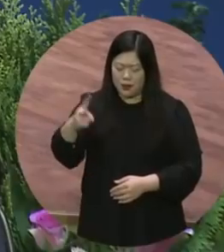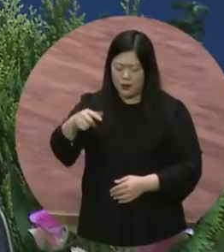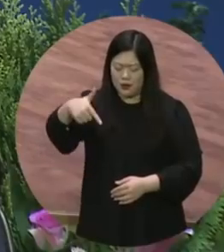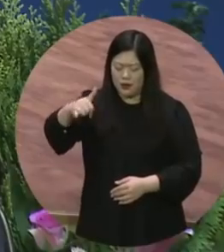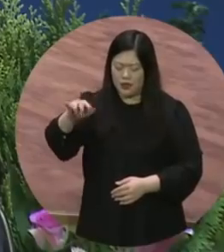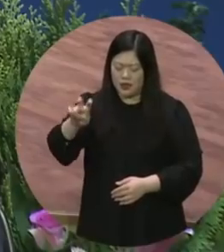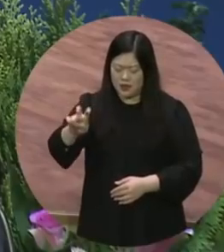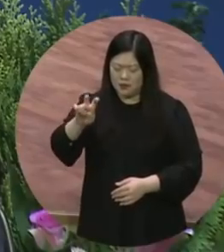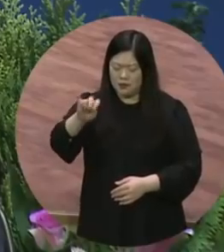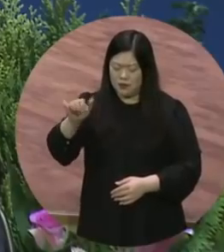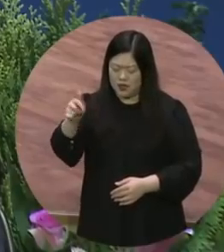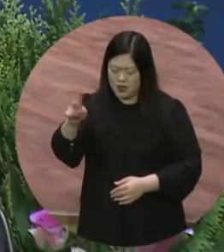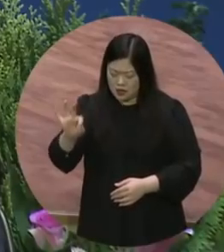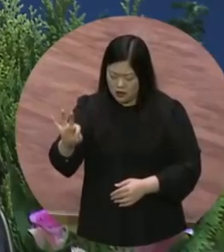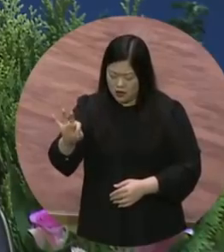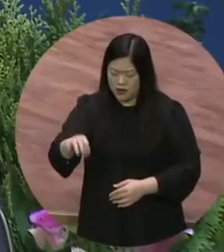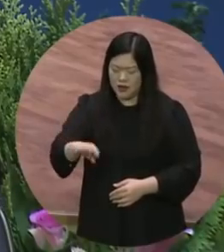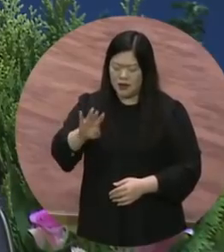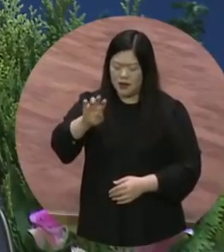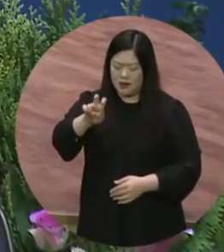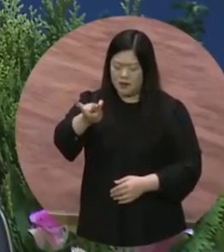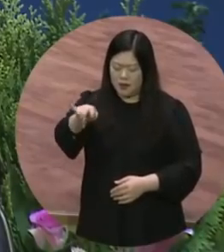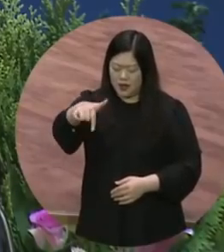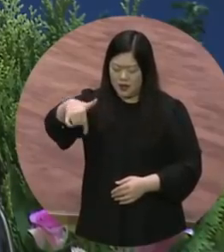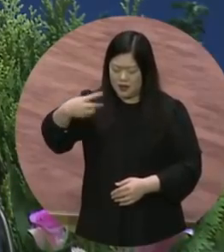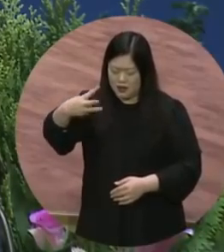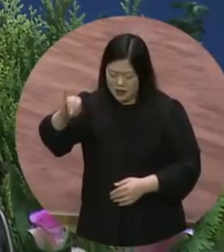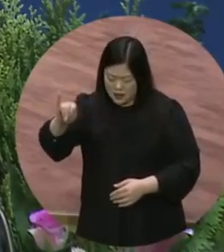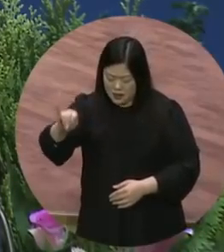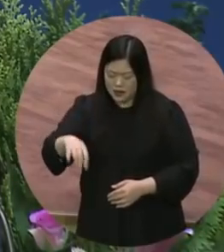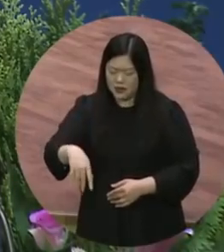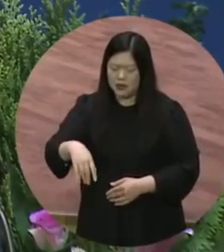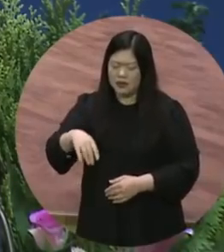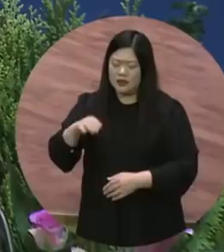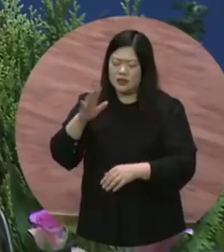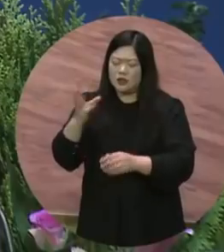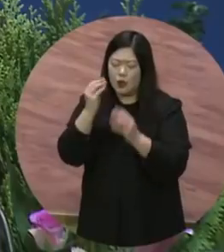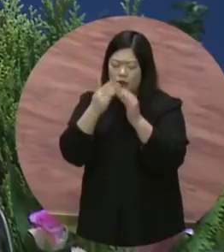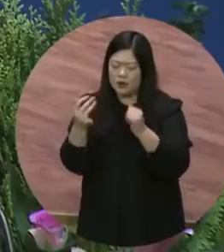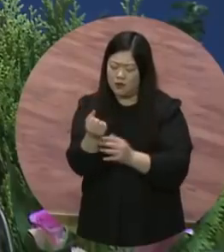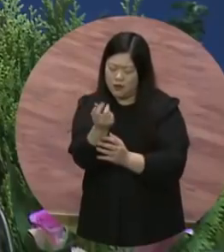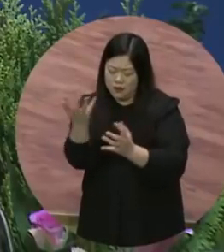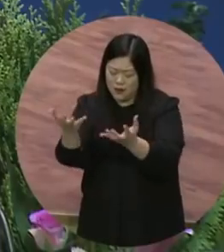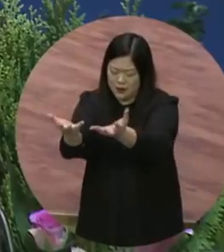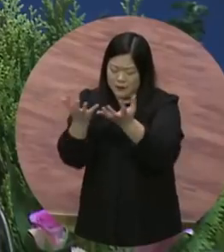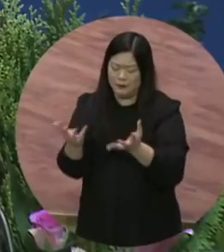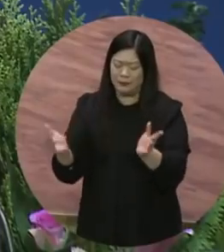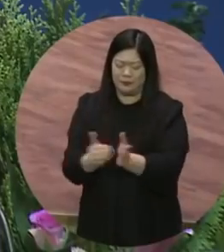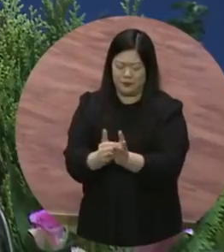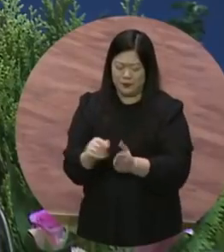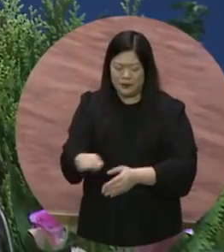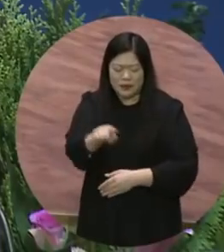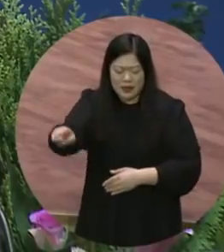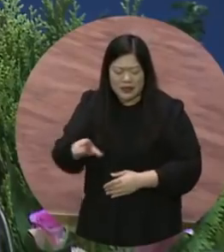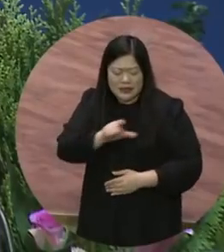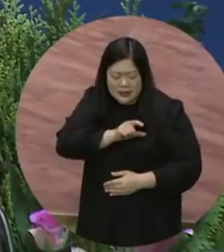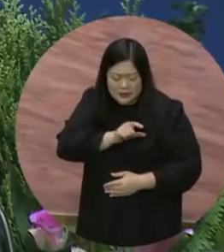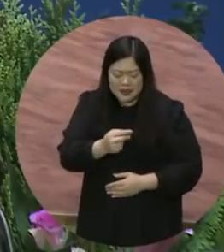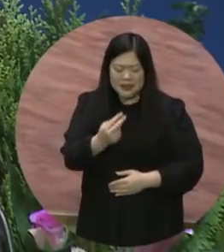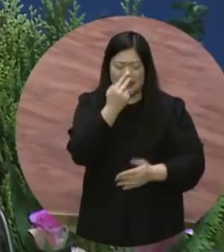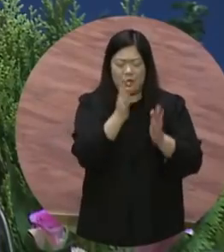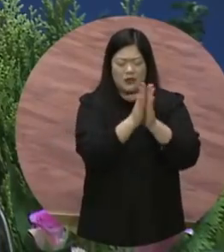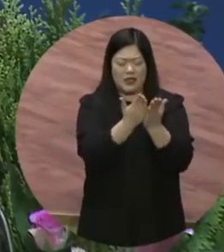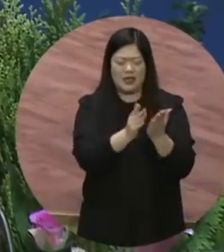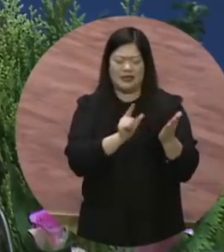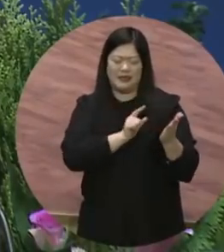김현 렘넌트, 비 맥그리 성도님, 송대현 성도님, 주님께 나왔습니다. 하나님이여, 이 이름들을 하나님 나라 생명책에